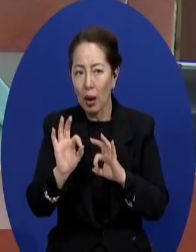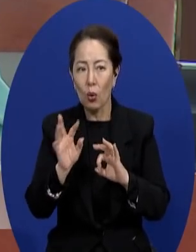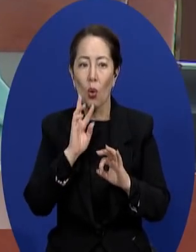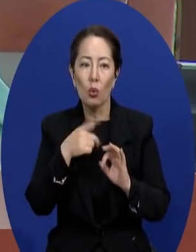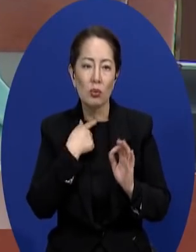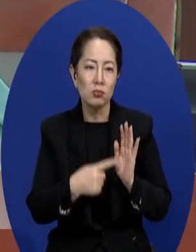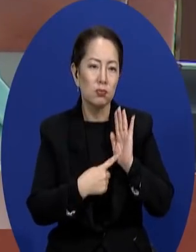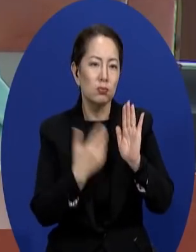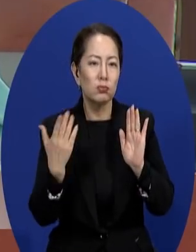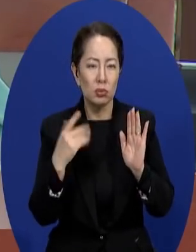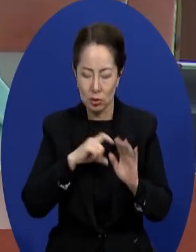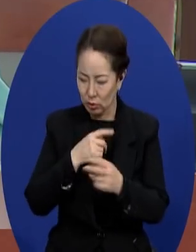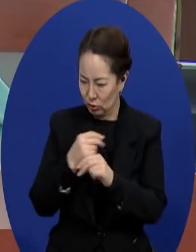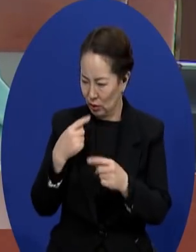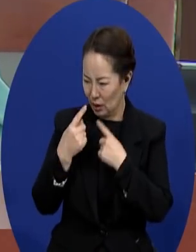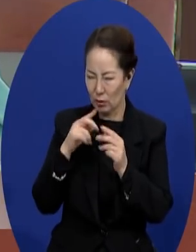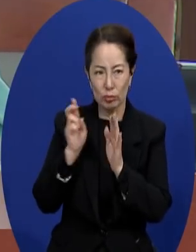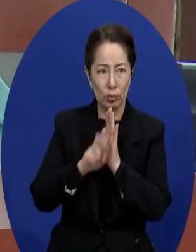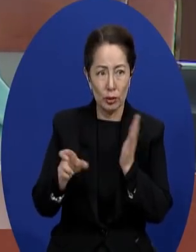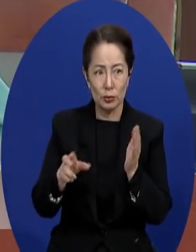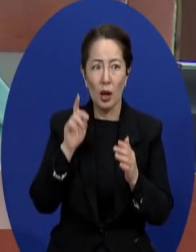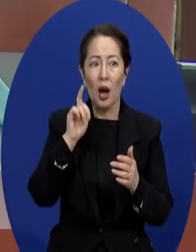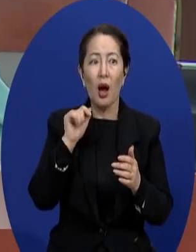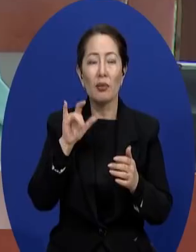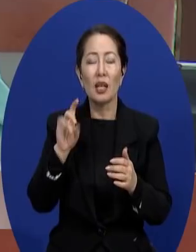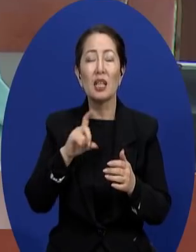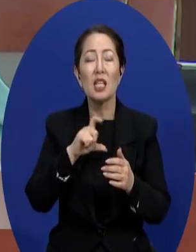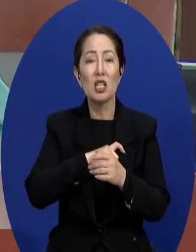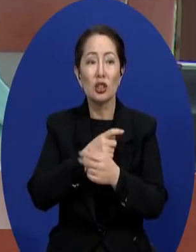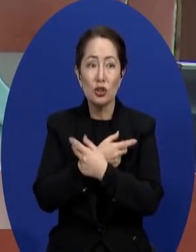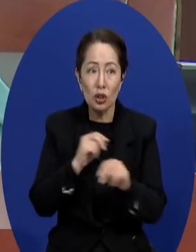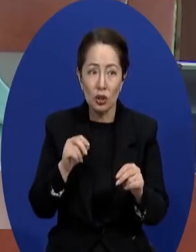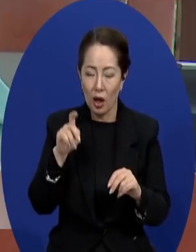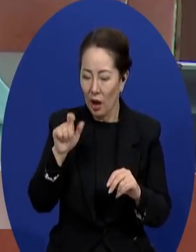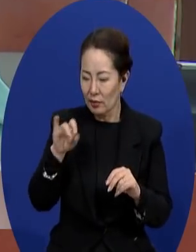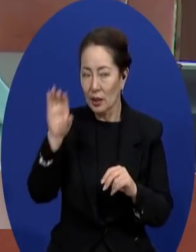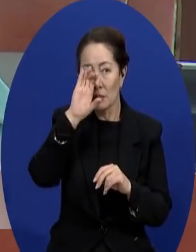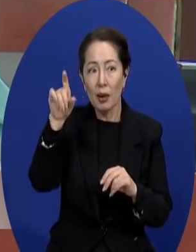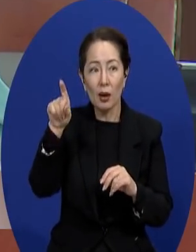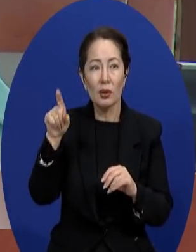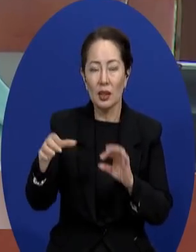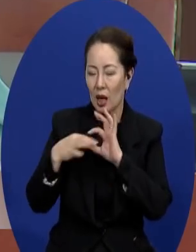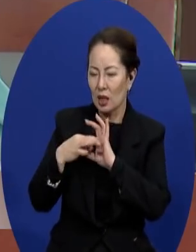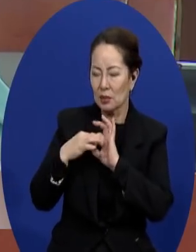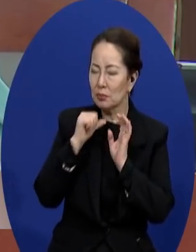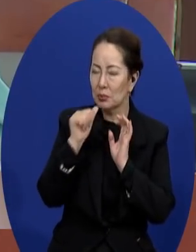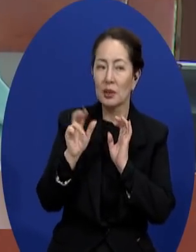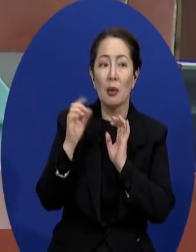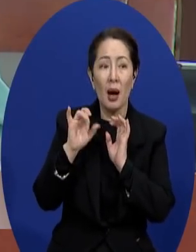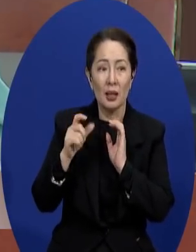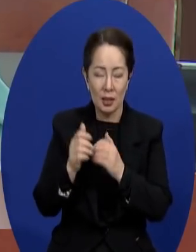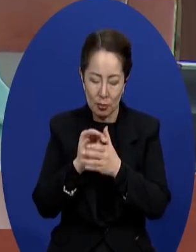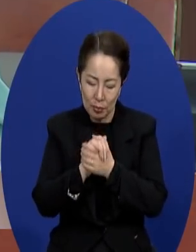хэлэх эрхчлөлөний талаар ерөөсөө ярих боломжгүй. Тэгэхээр хэвлэлийн эрхчлөлөө, хэвлэлийн байгууллагуудын хараа тус байдлыг бэхжүүлэхэд